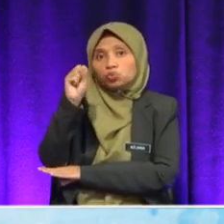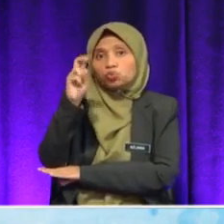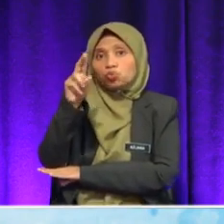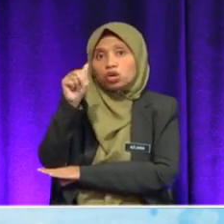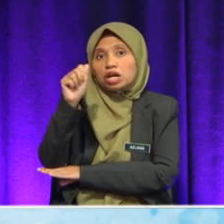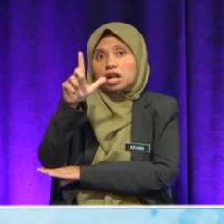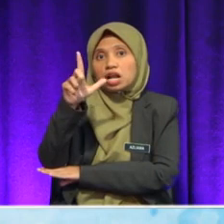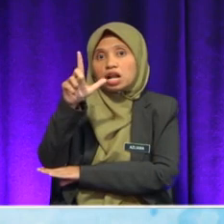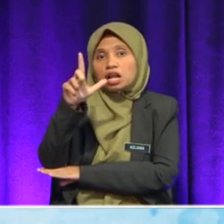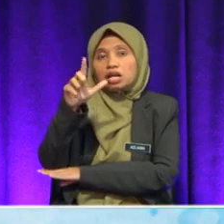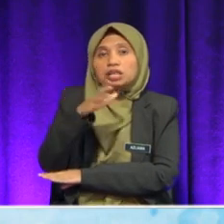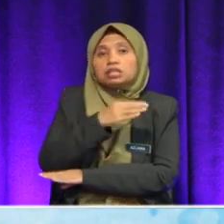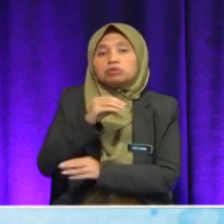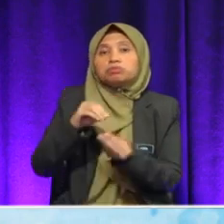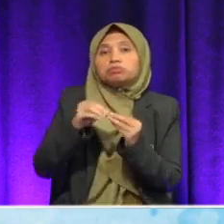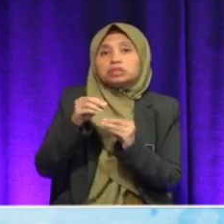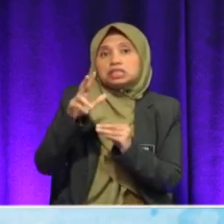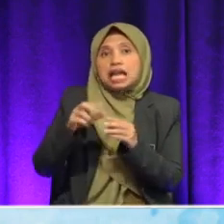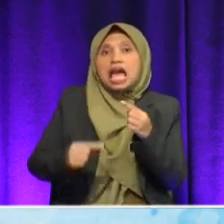dan juga